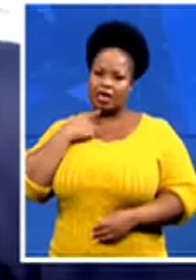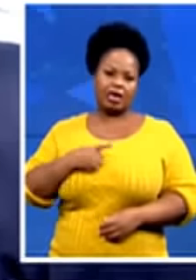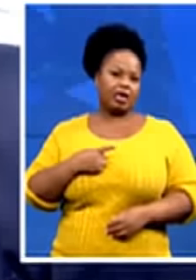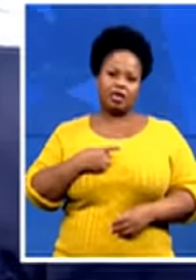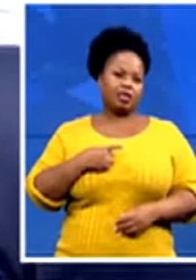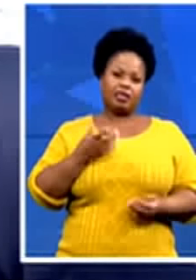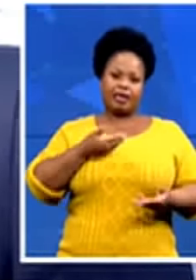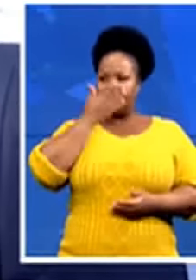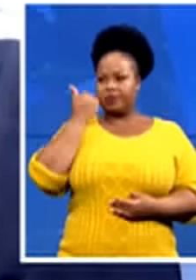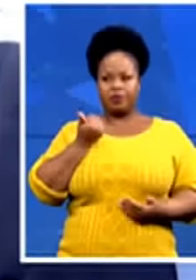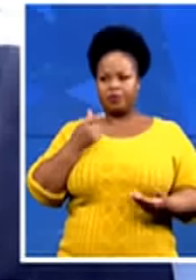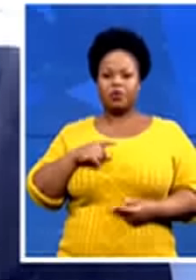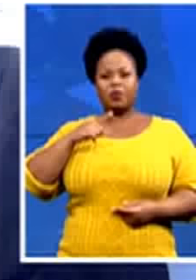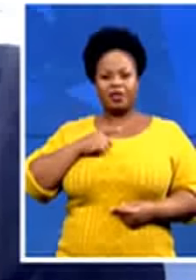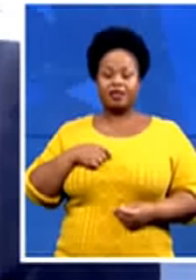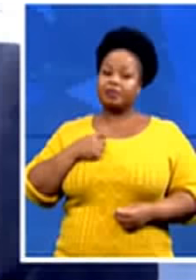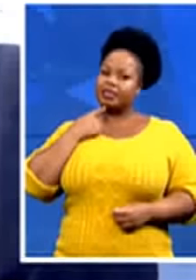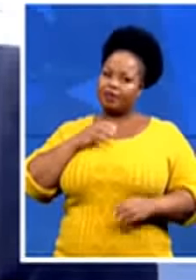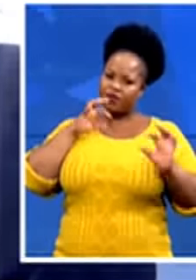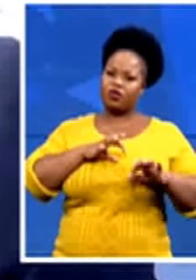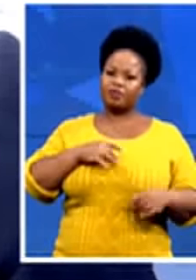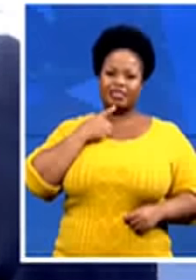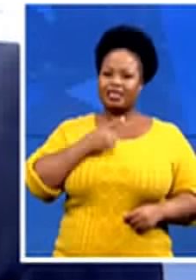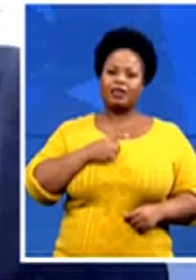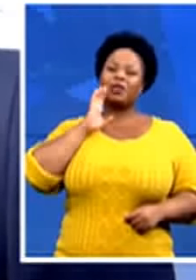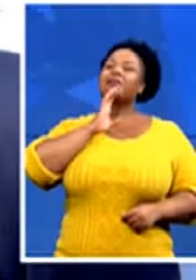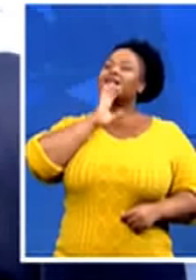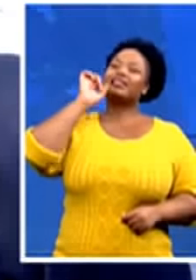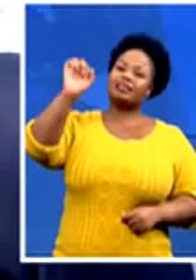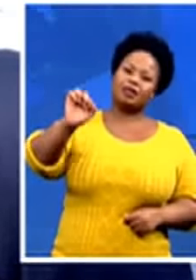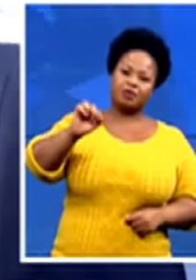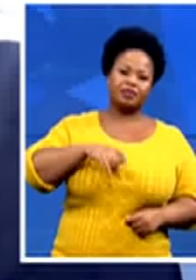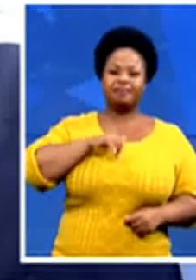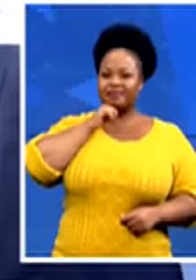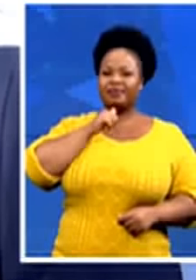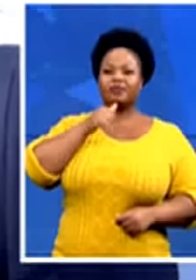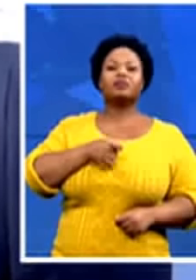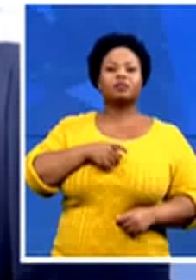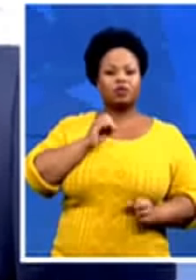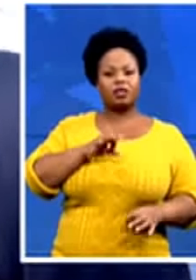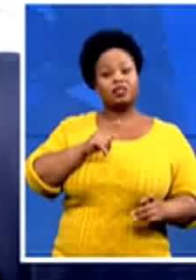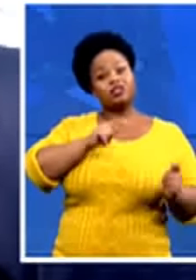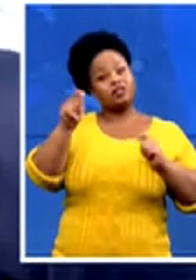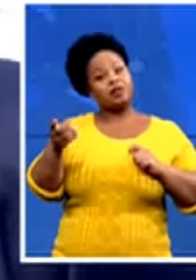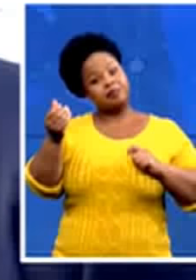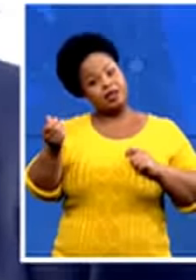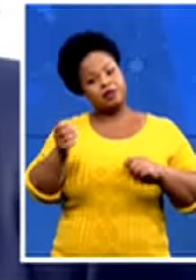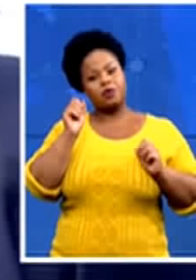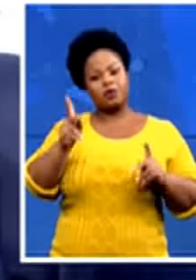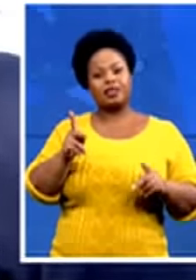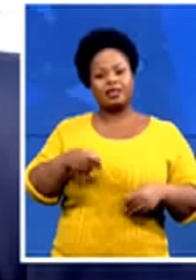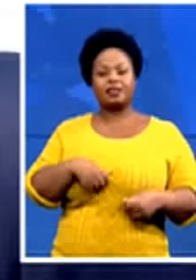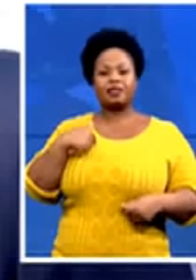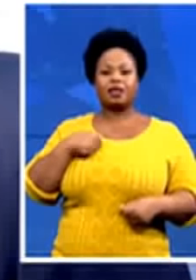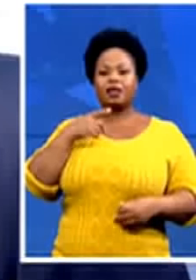ukuthi hayi kushone kwakhazini wakhe odo kunjalo ofela transfer imali othi Roni ke uzongibekela emakhandle bethu nakushonwe exactly